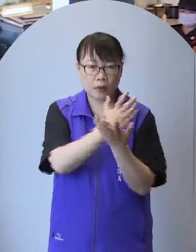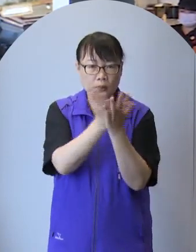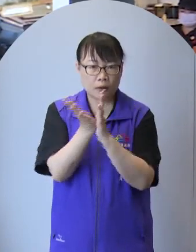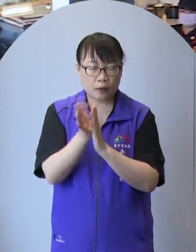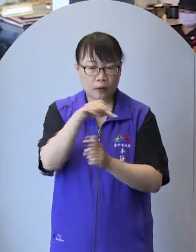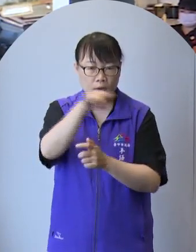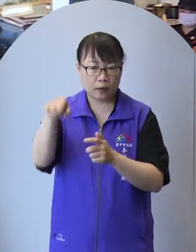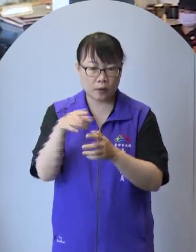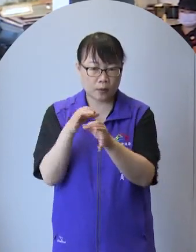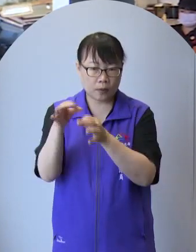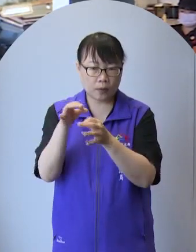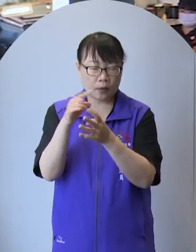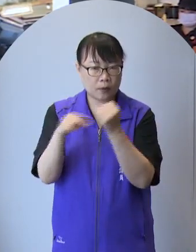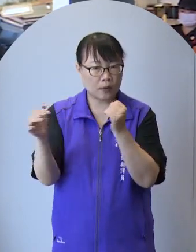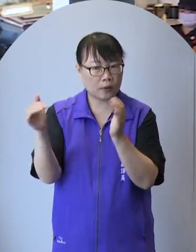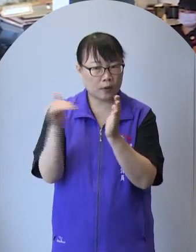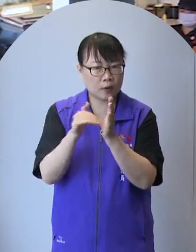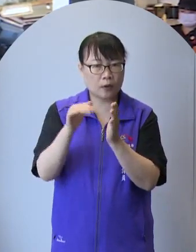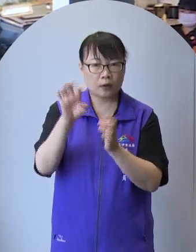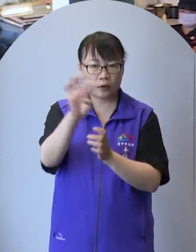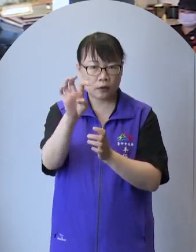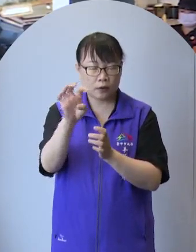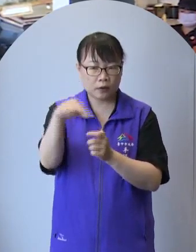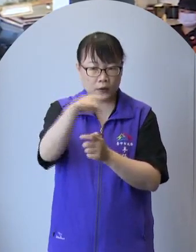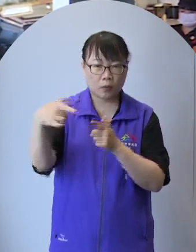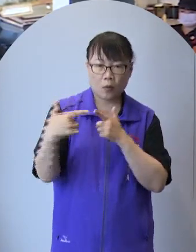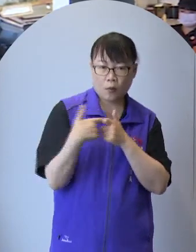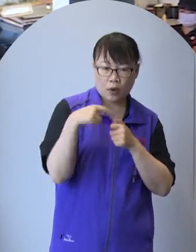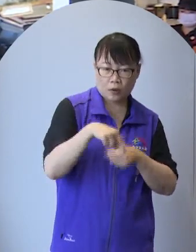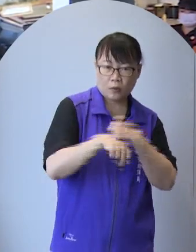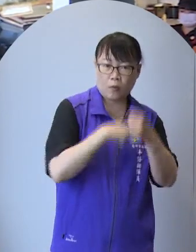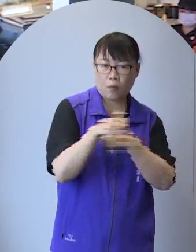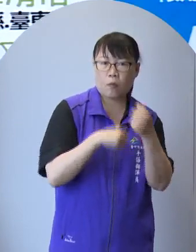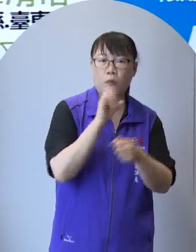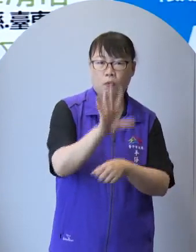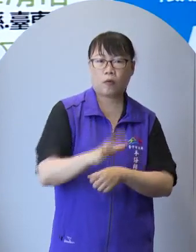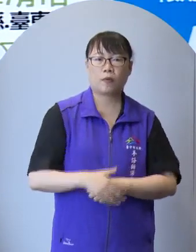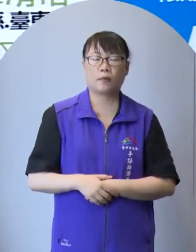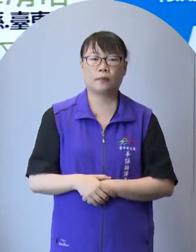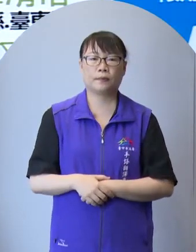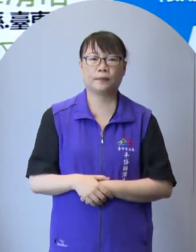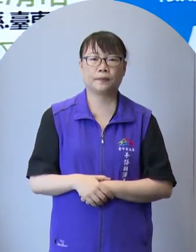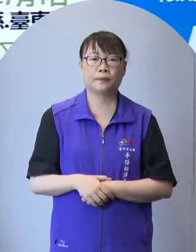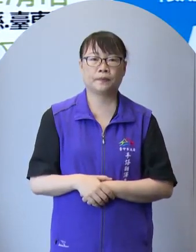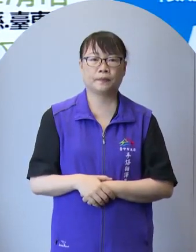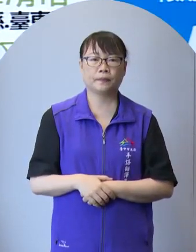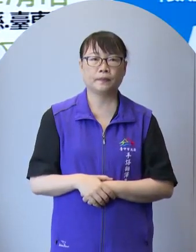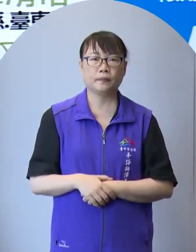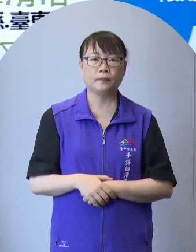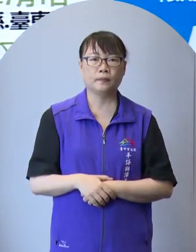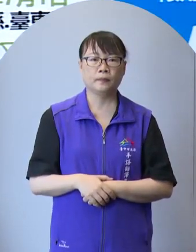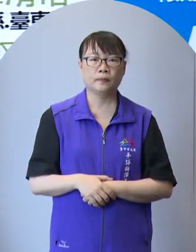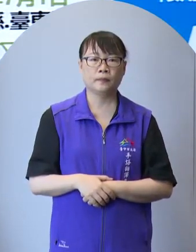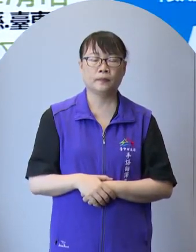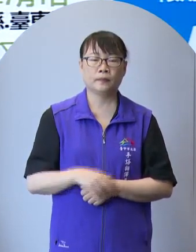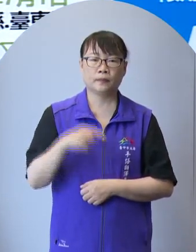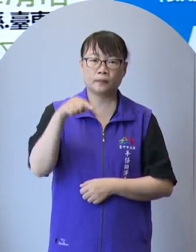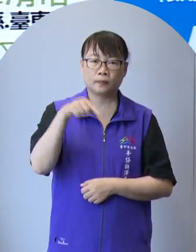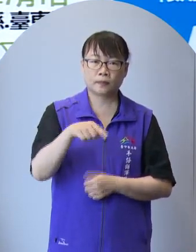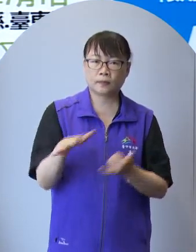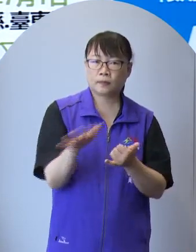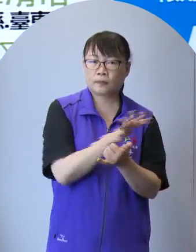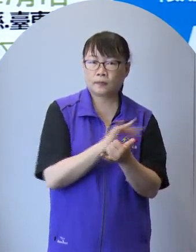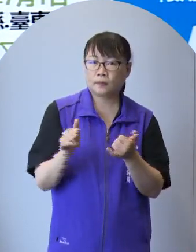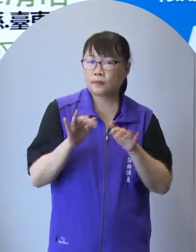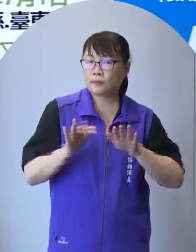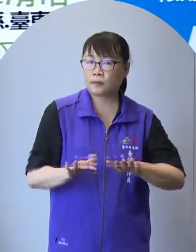合我们这个活动，好、哦，愿意来配合我们这个活动。下一页。好，那这个是全国这一